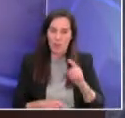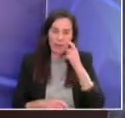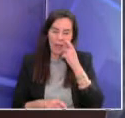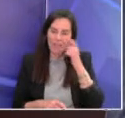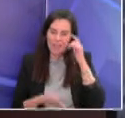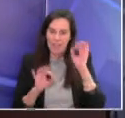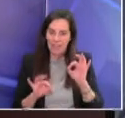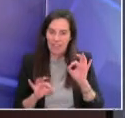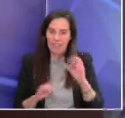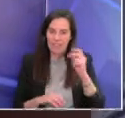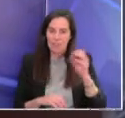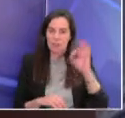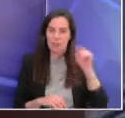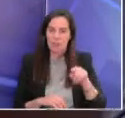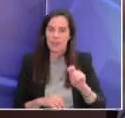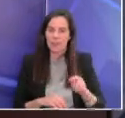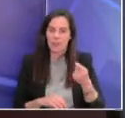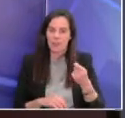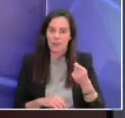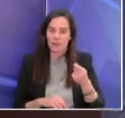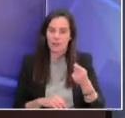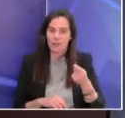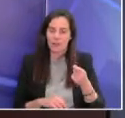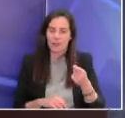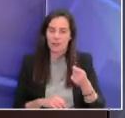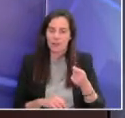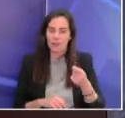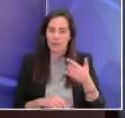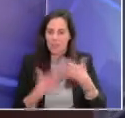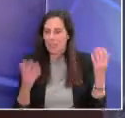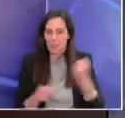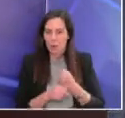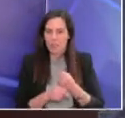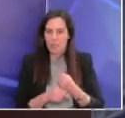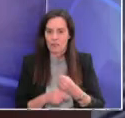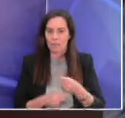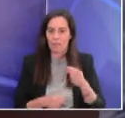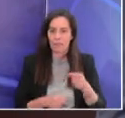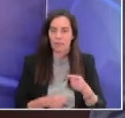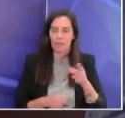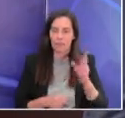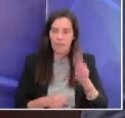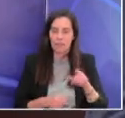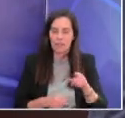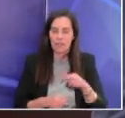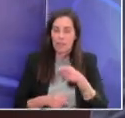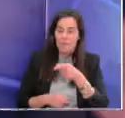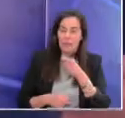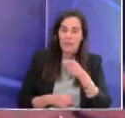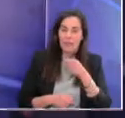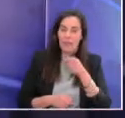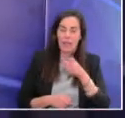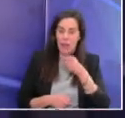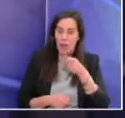סביר מאוד להניח ש-20% מהם הם דווקא טרולים שמטרילים אותו כל היום, וכל מיני ערבים ששונאי